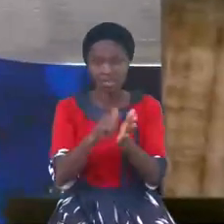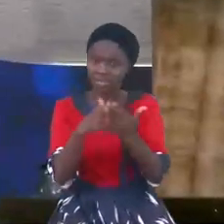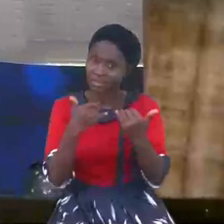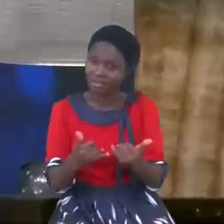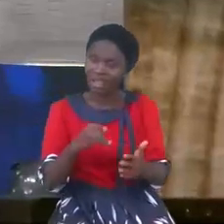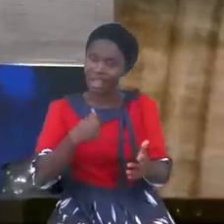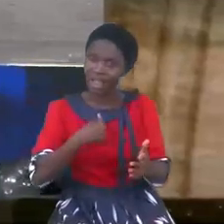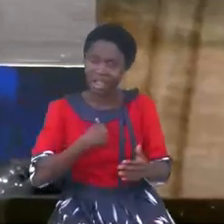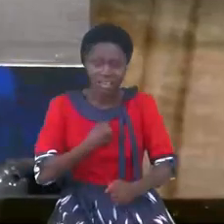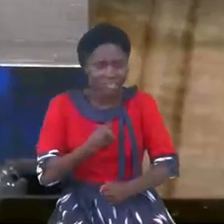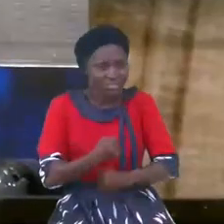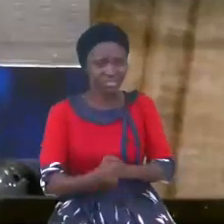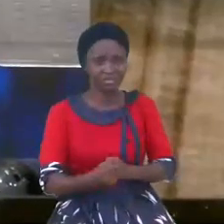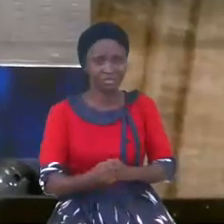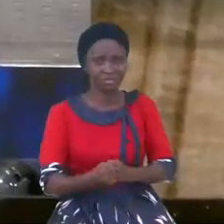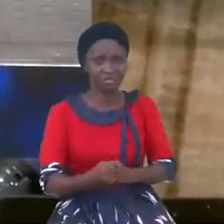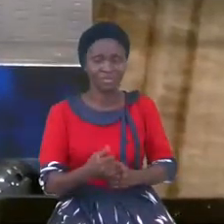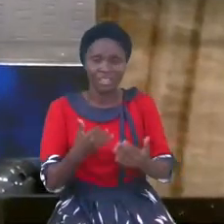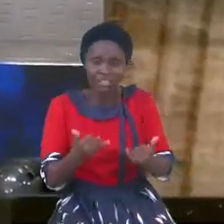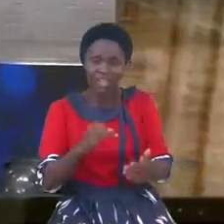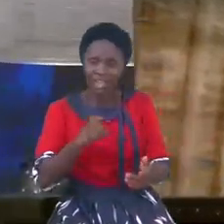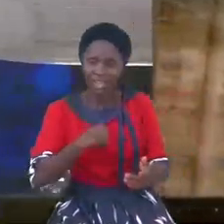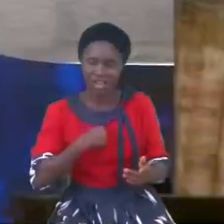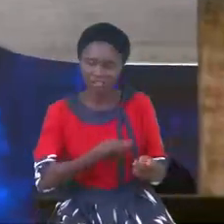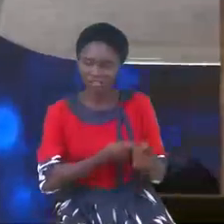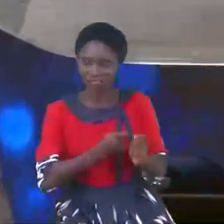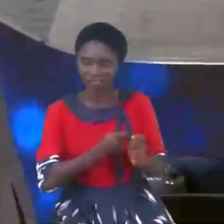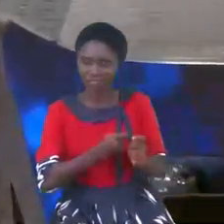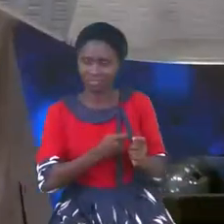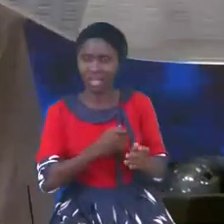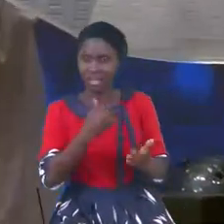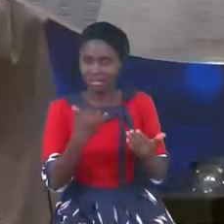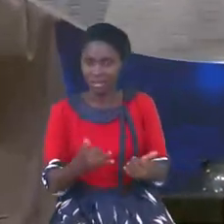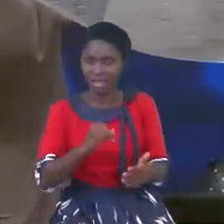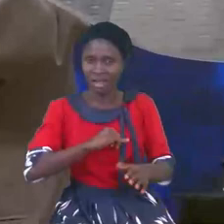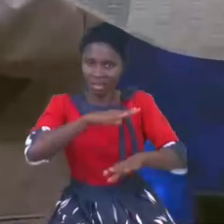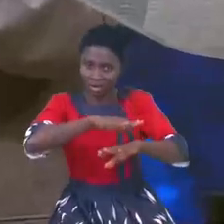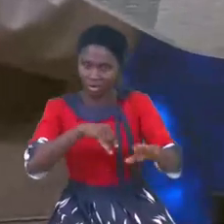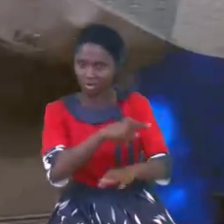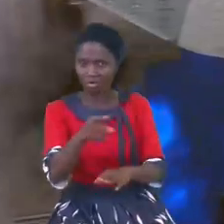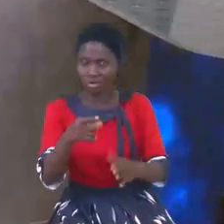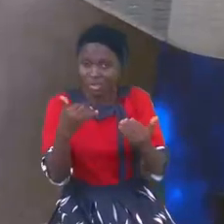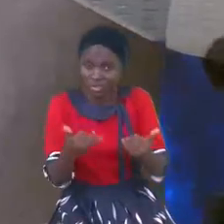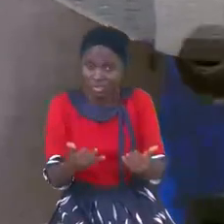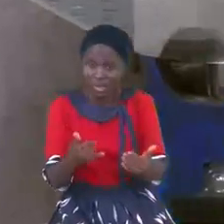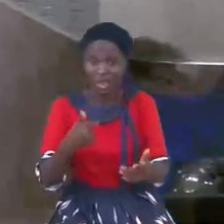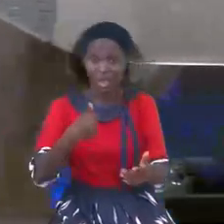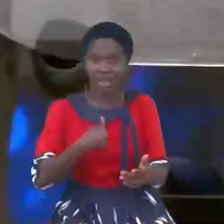qui j'éprouve de nouveau les douleurs de l'enfantement, je vous appelle maintenant. Je prie jusqu'à ce